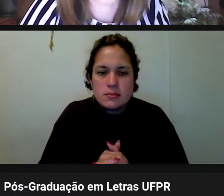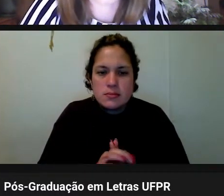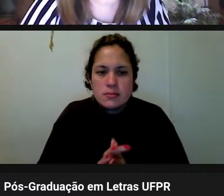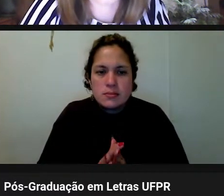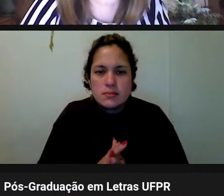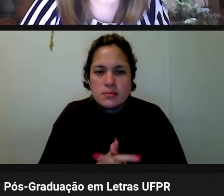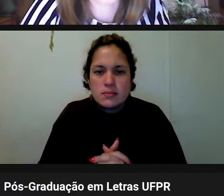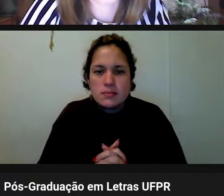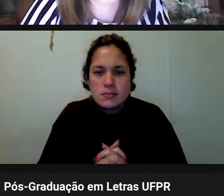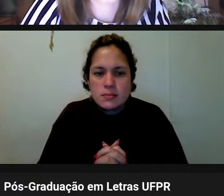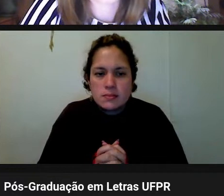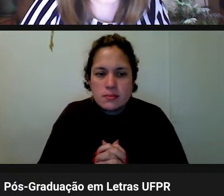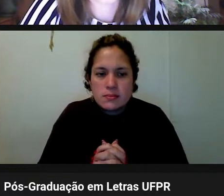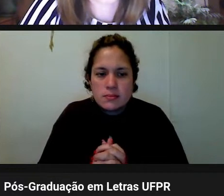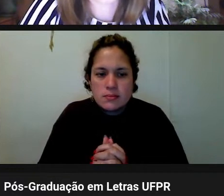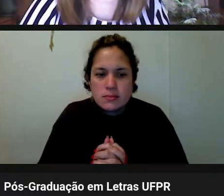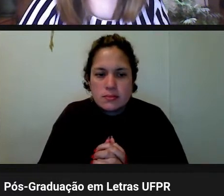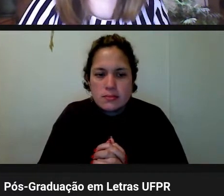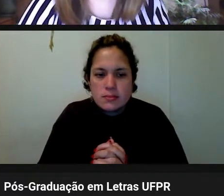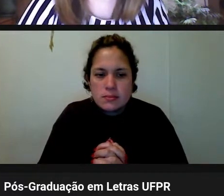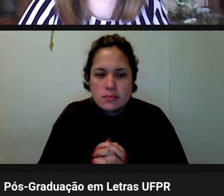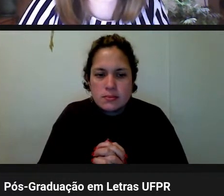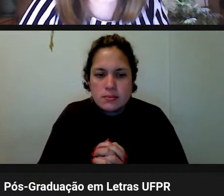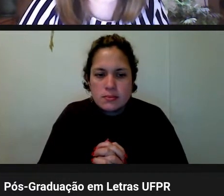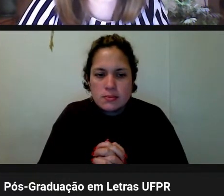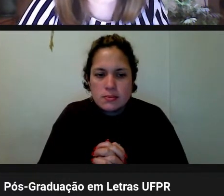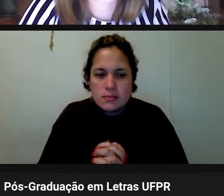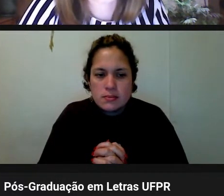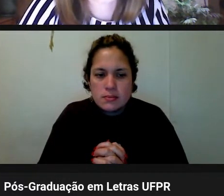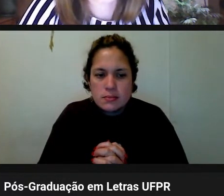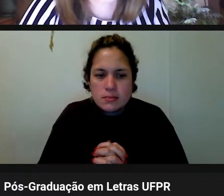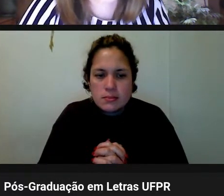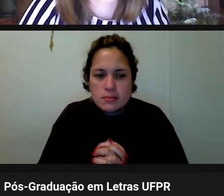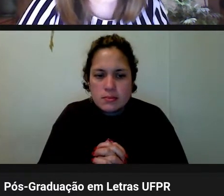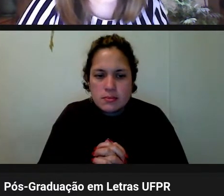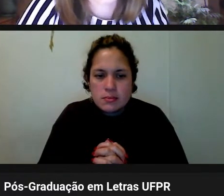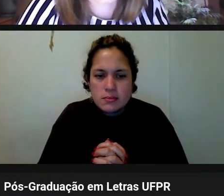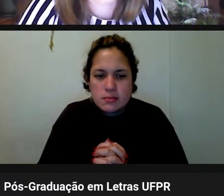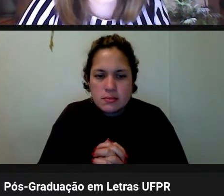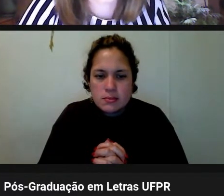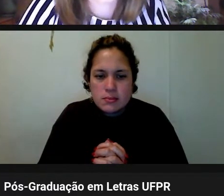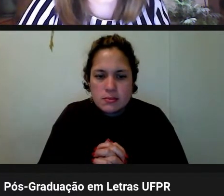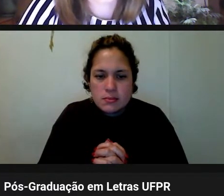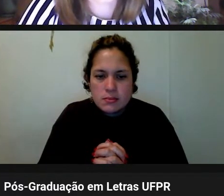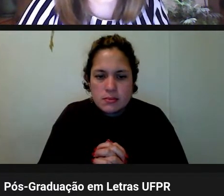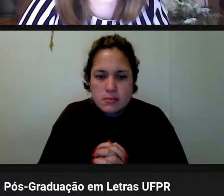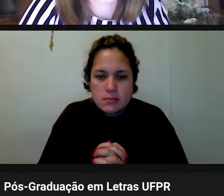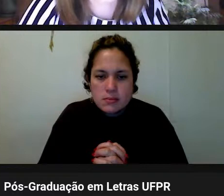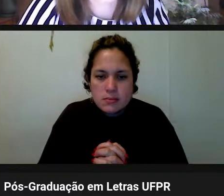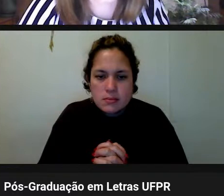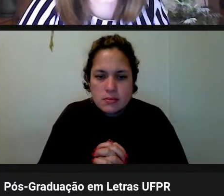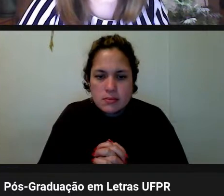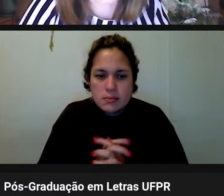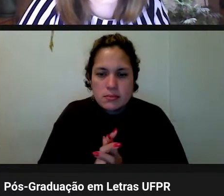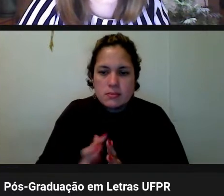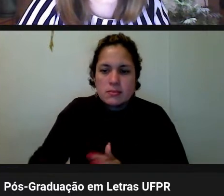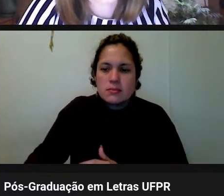Następne pytanie, pan Bronisław Polakiewicz. Pan pyta, czy Polakiewicz to znaczy syn Polaka, czyli